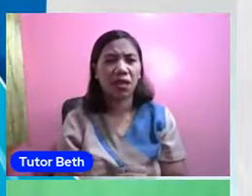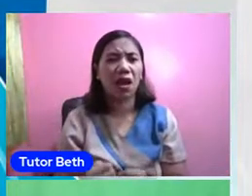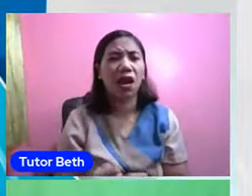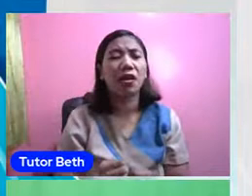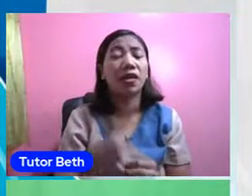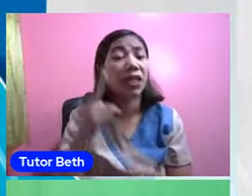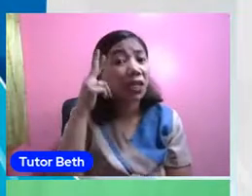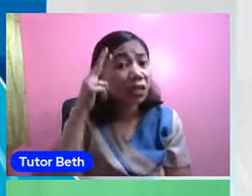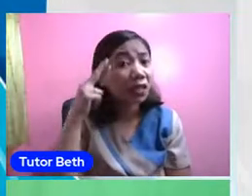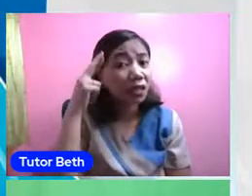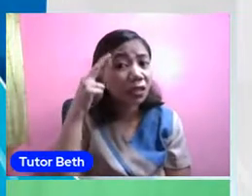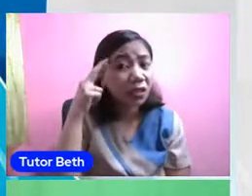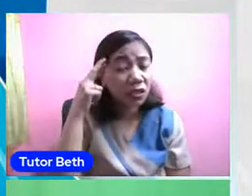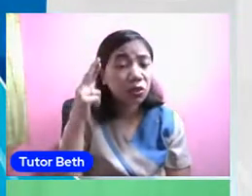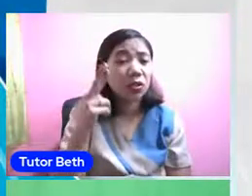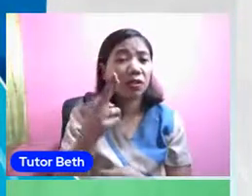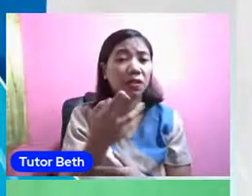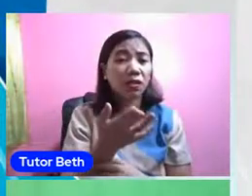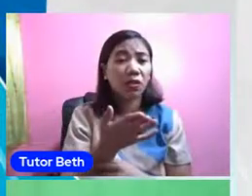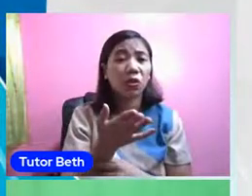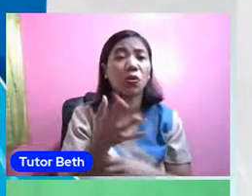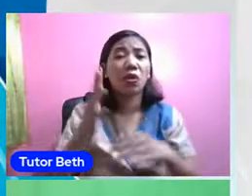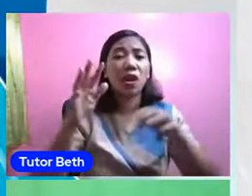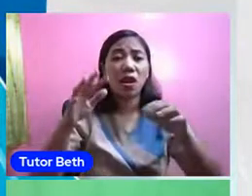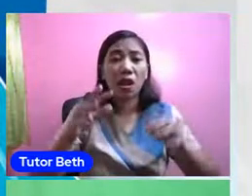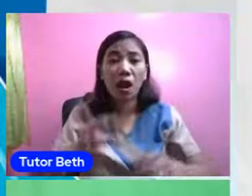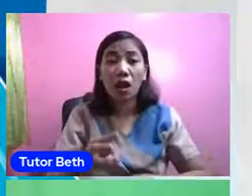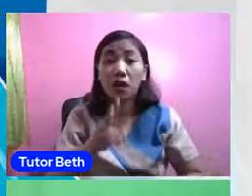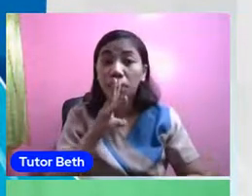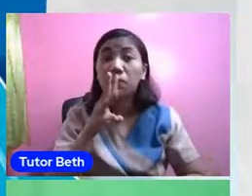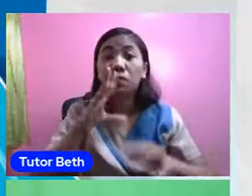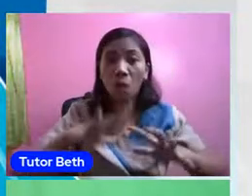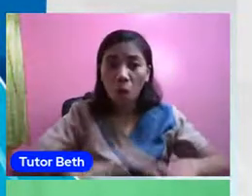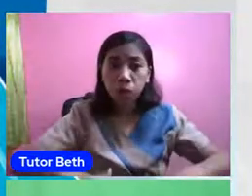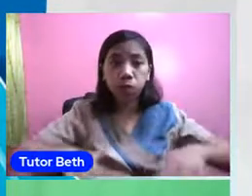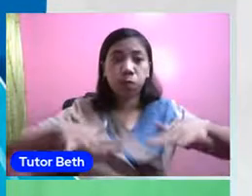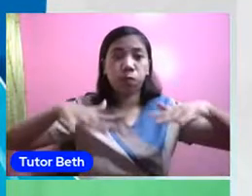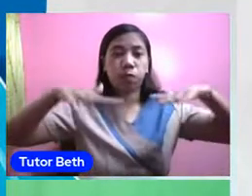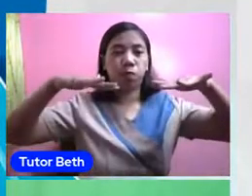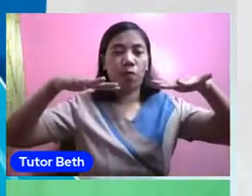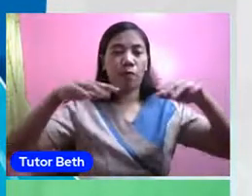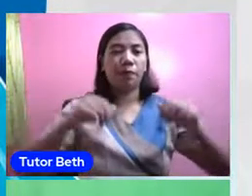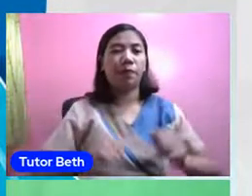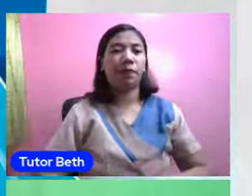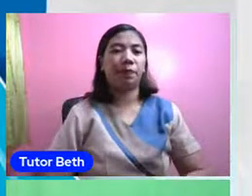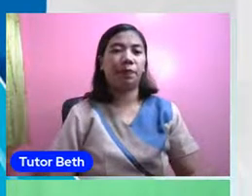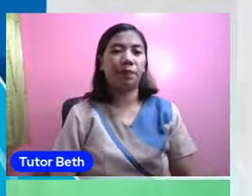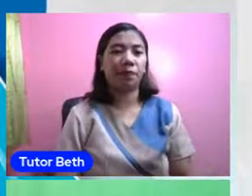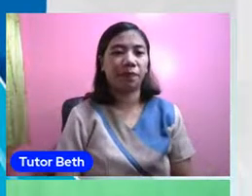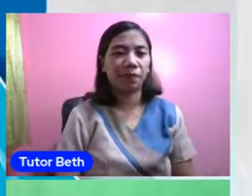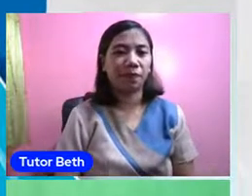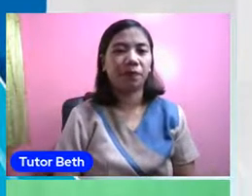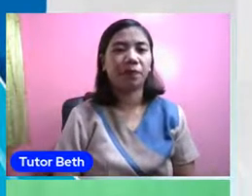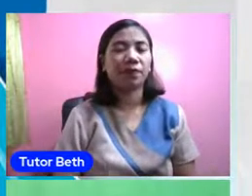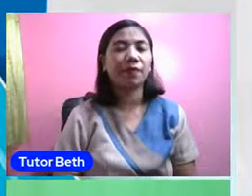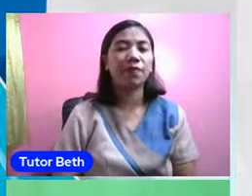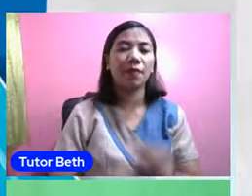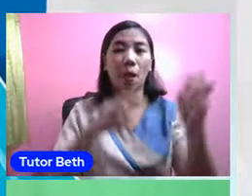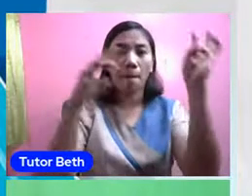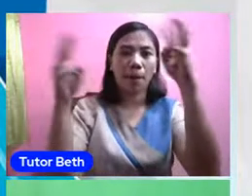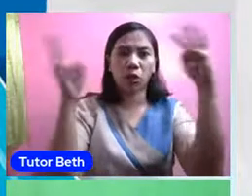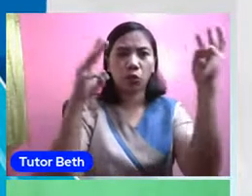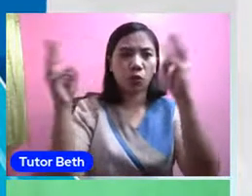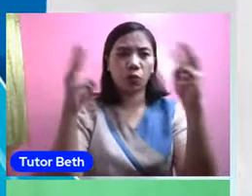niya ng pagbaha, di ba? Pagtaas ng tubig. So, siya, bagyo. Okay.